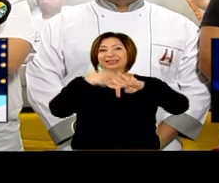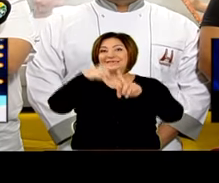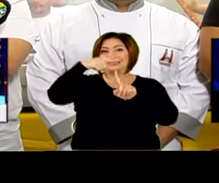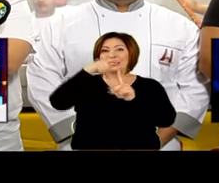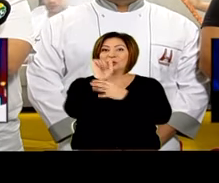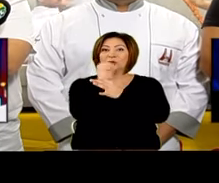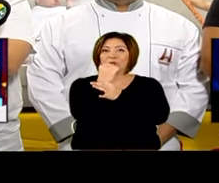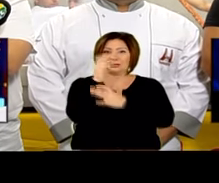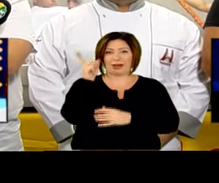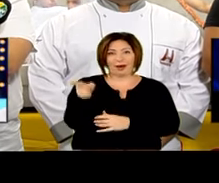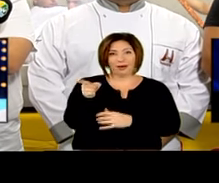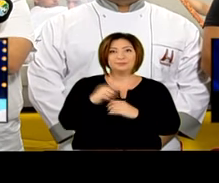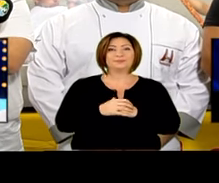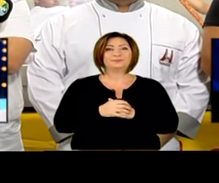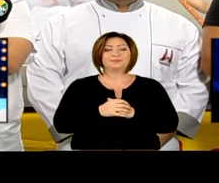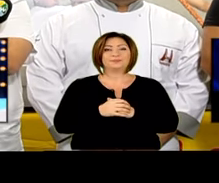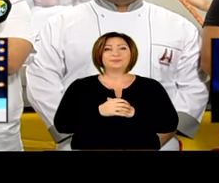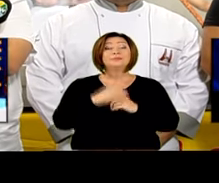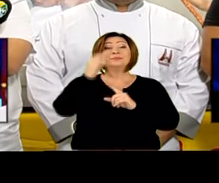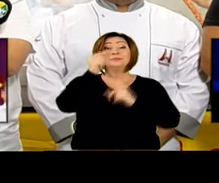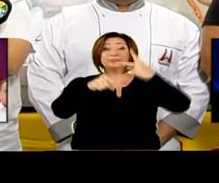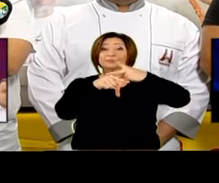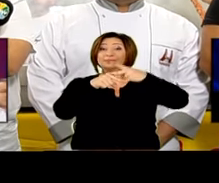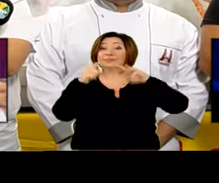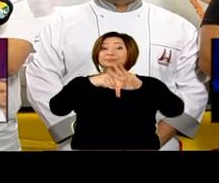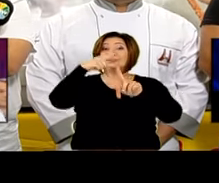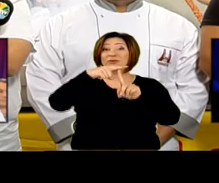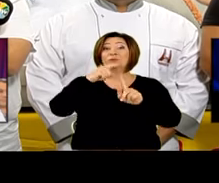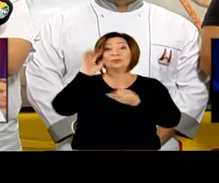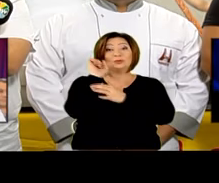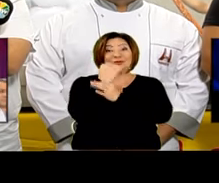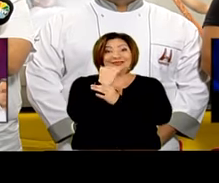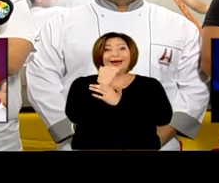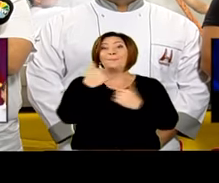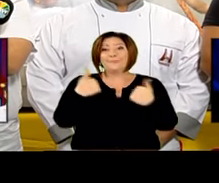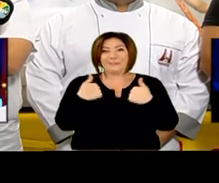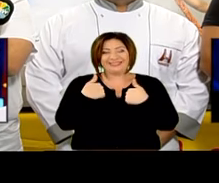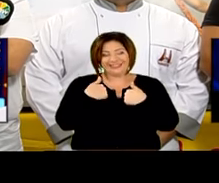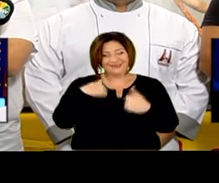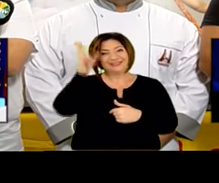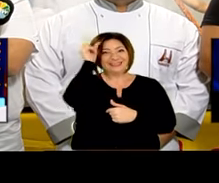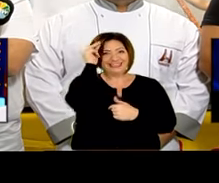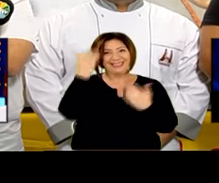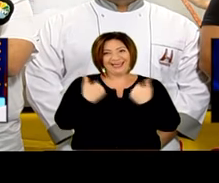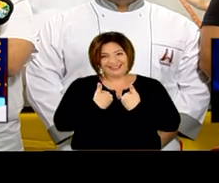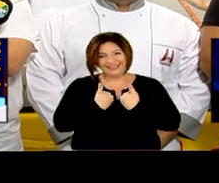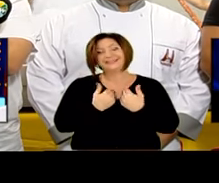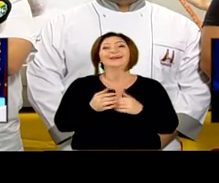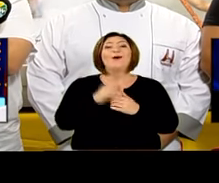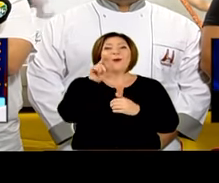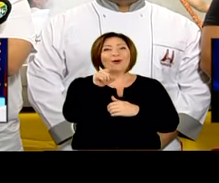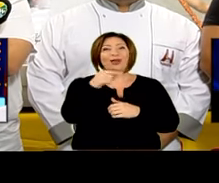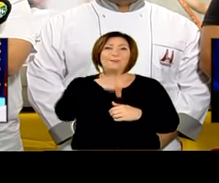ustabaşısı İzzet Usta var. İzzet Usta'nın altında gördüğünüz bizim Nesloş, Neslihan, o